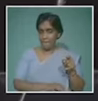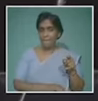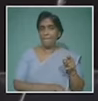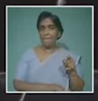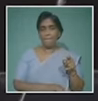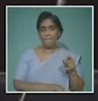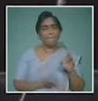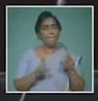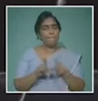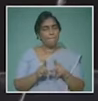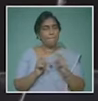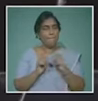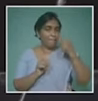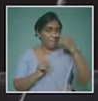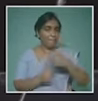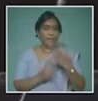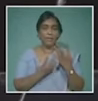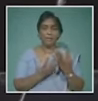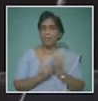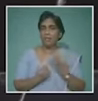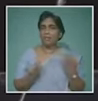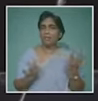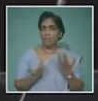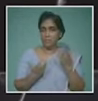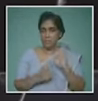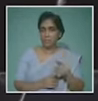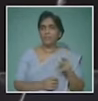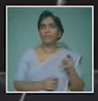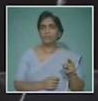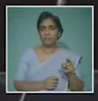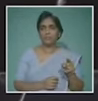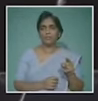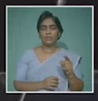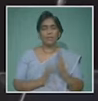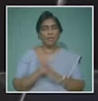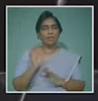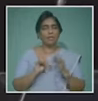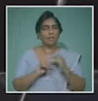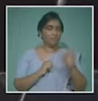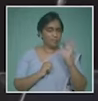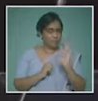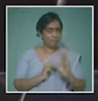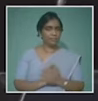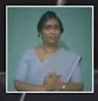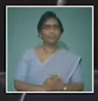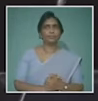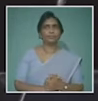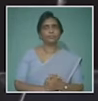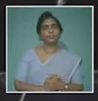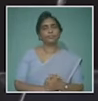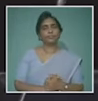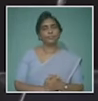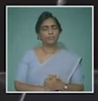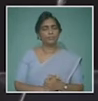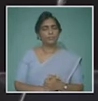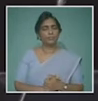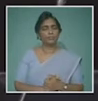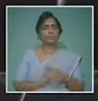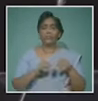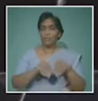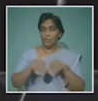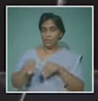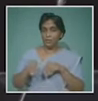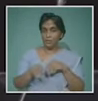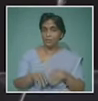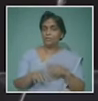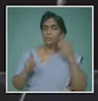முடியாமல் கஷ்டப்படுகிறார்கள். எனவே அமைச்சர் அவர்கள், காஞ்சன் அவர்கள் அந்த மீனவர்களுடைய விஷயத்திலே கவனம் செலுத்த வேண்டும். விவசாயிகளுடைய நிலை மோசமாக